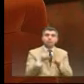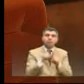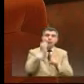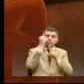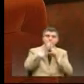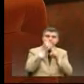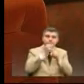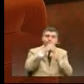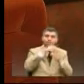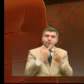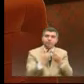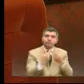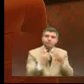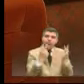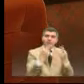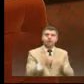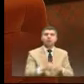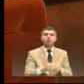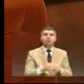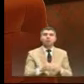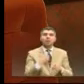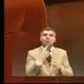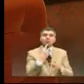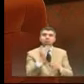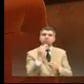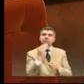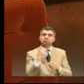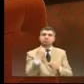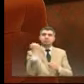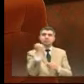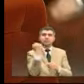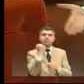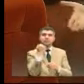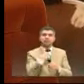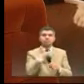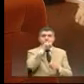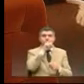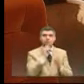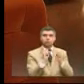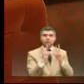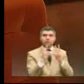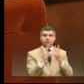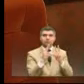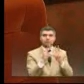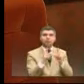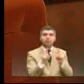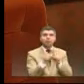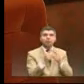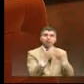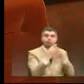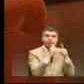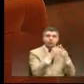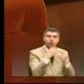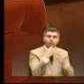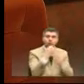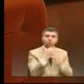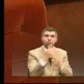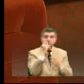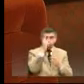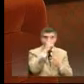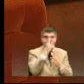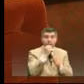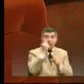تيداروا ربما مازال ما وصلناش داك الشيء اللي تنتظروه اللي بغيناه حنا قبل ما تبغيه انت السابق كان ولكن اعتقد ان الحل